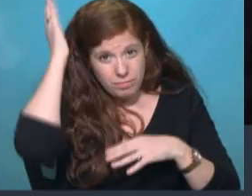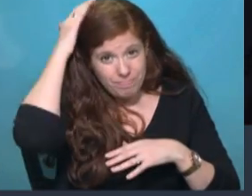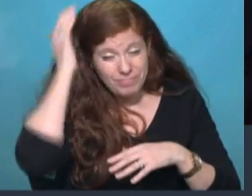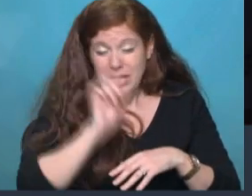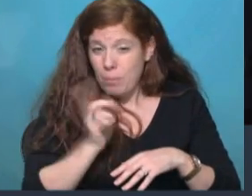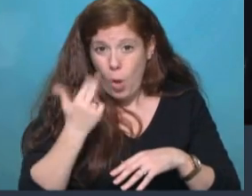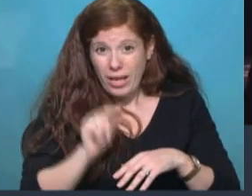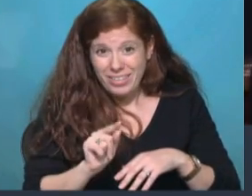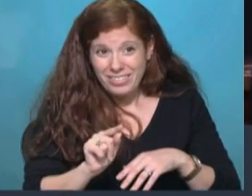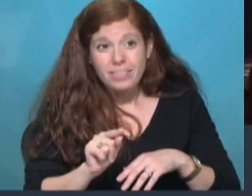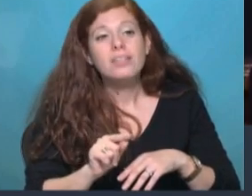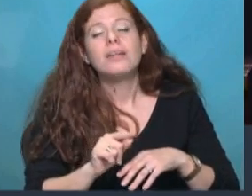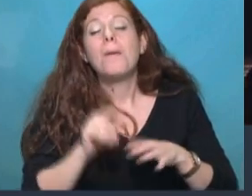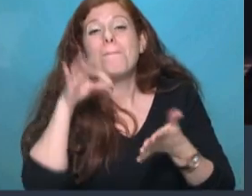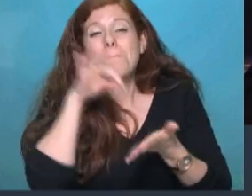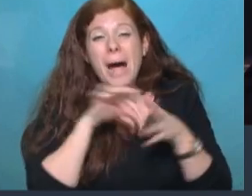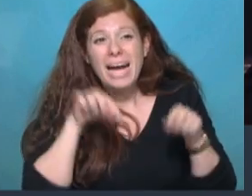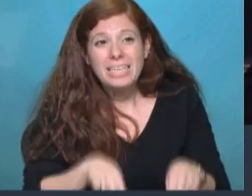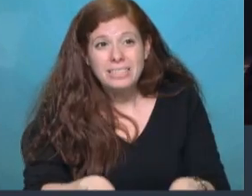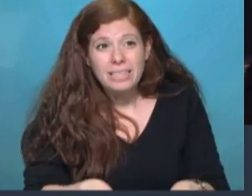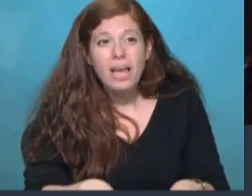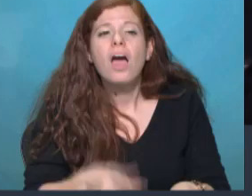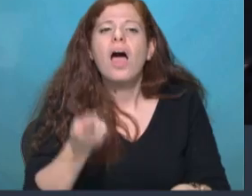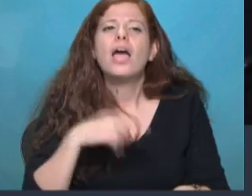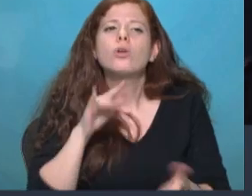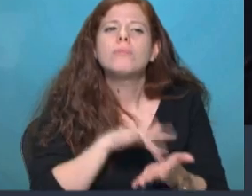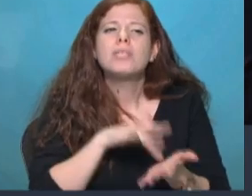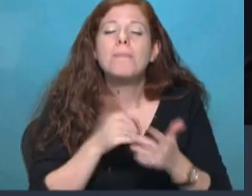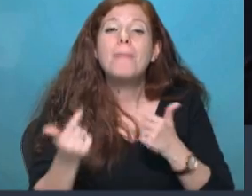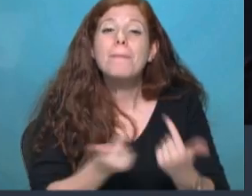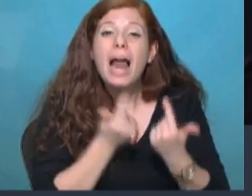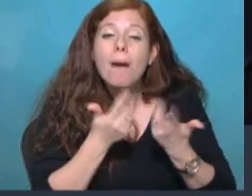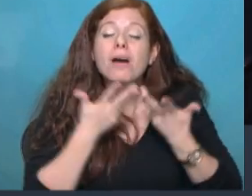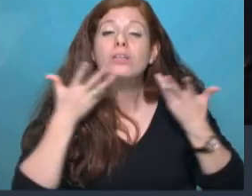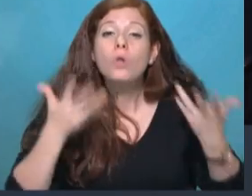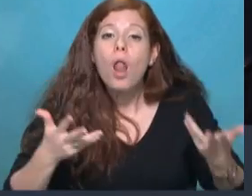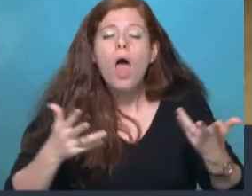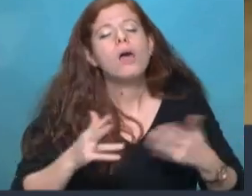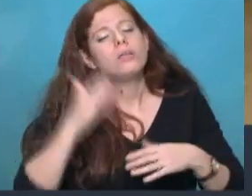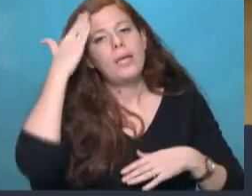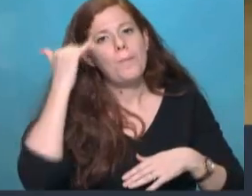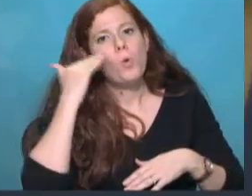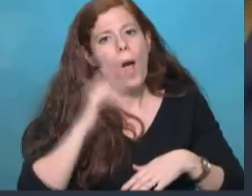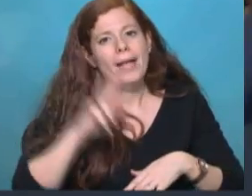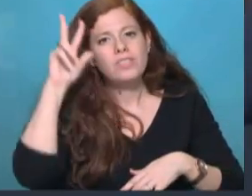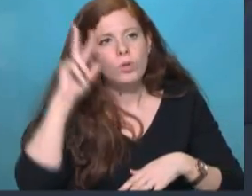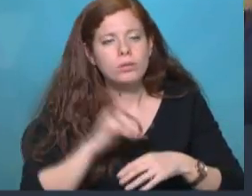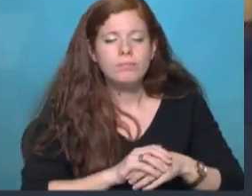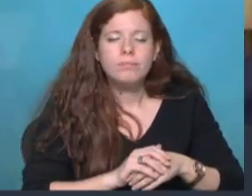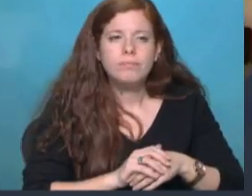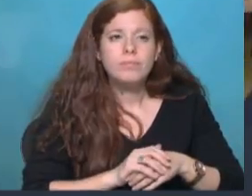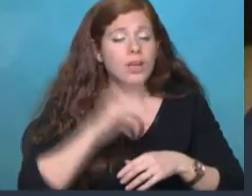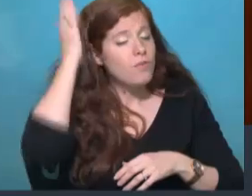in my opinion, be in a major war with North Korea. וטראמפ לא ויתר גם על אזכור מדיניותו